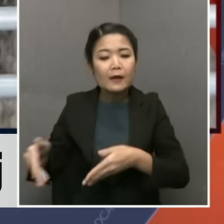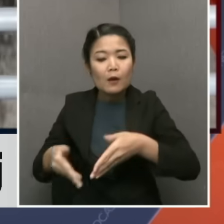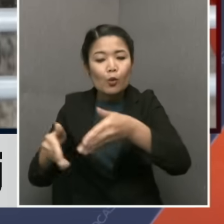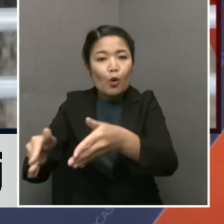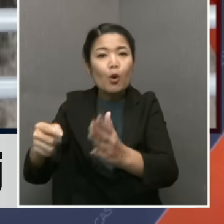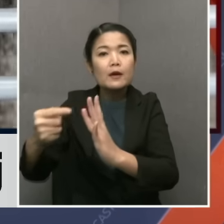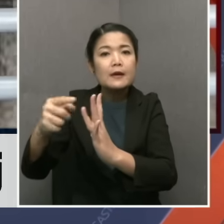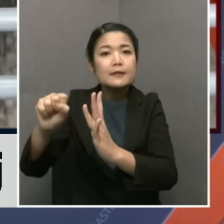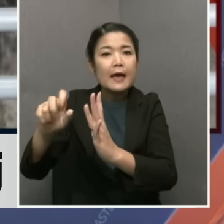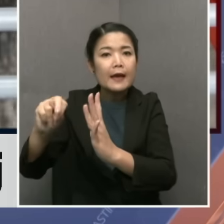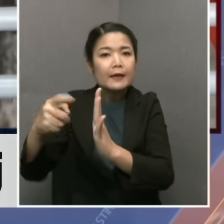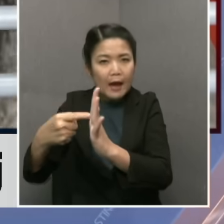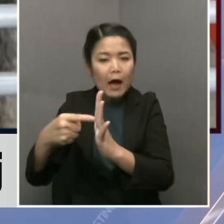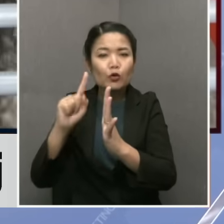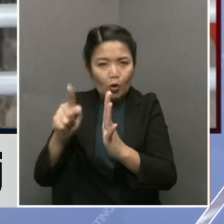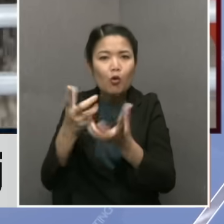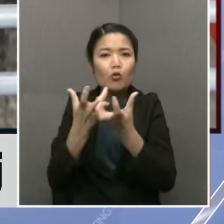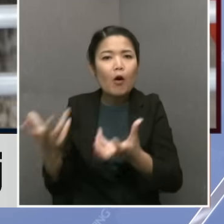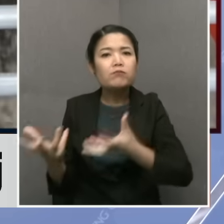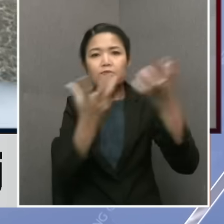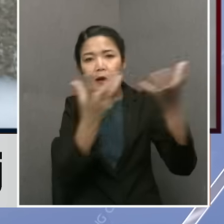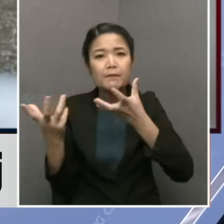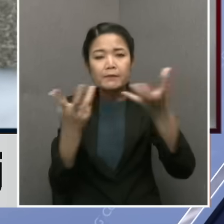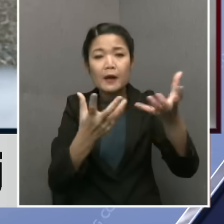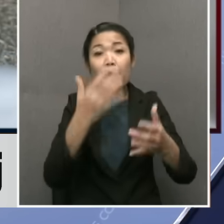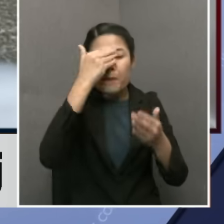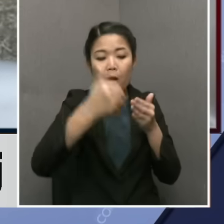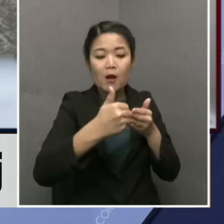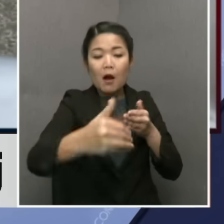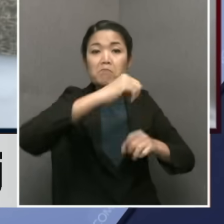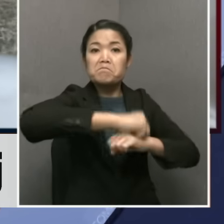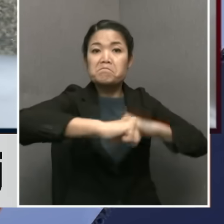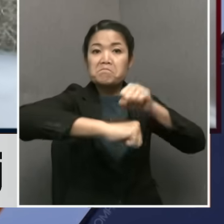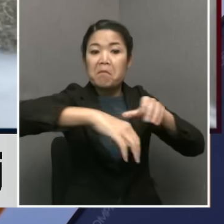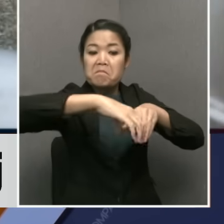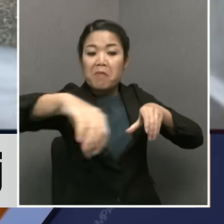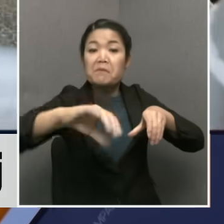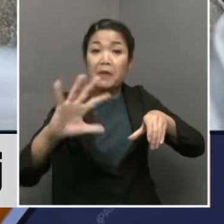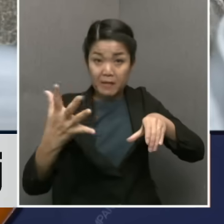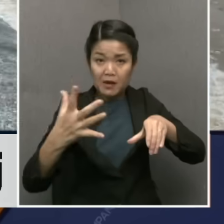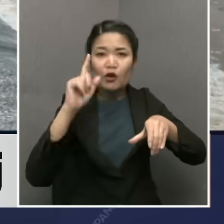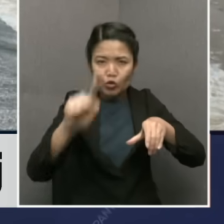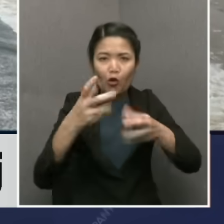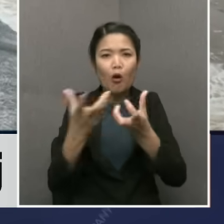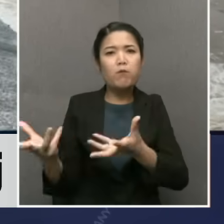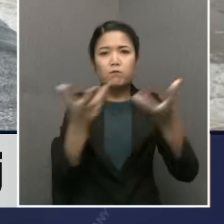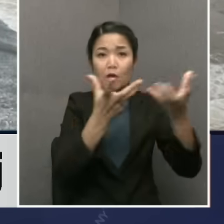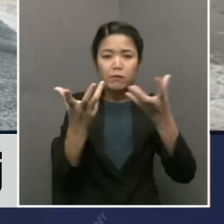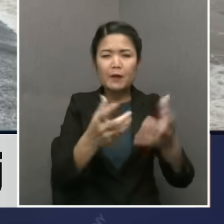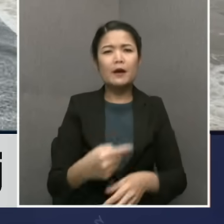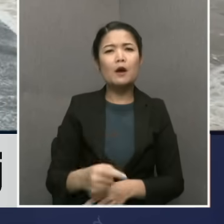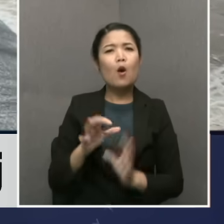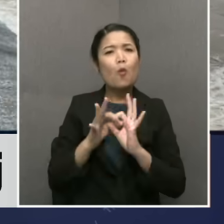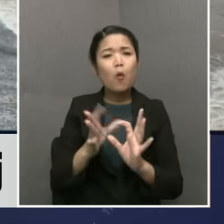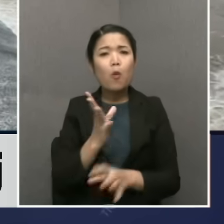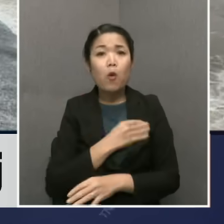คันกั้นน้ำต้องยกของพื้นที่สูงครับครับผมประเมินว่าจะเกิดน้ำท่วมใหญ่เลยั้ครับตามจังหวัดที่อาจารย์ได้กล่าวมาให้ระวัง